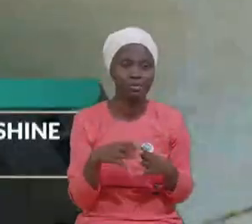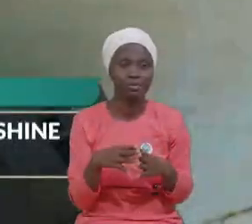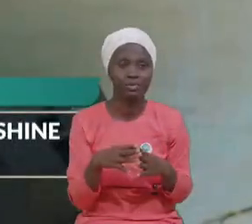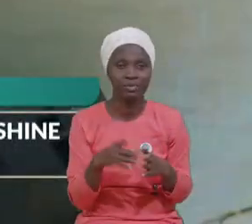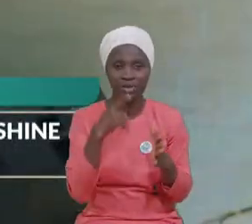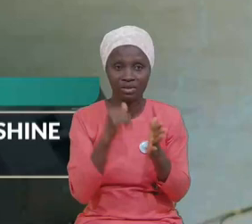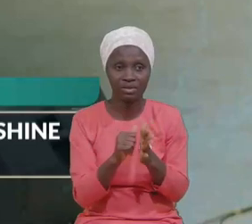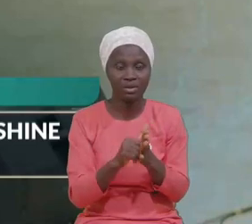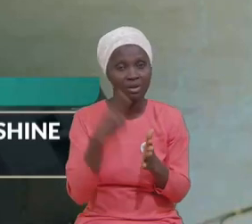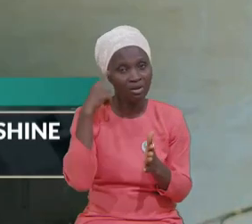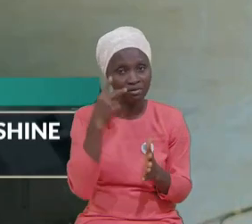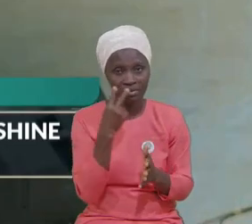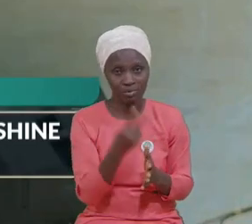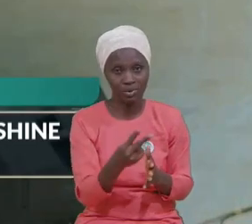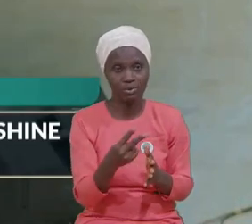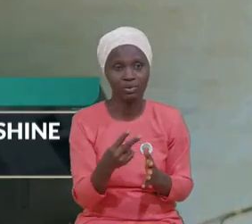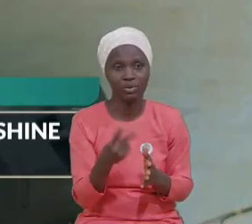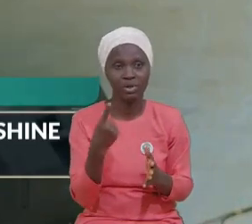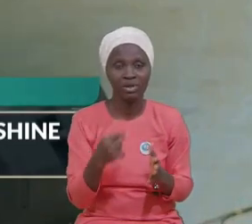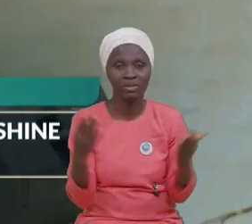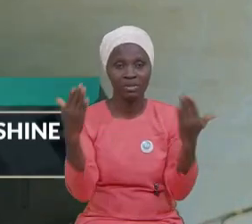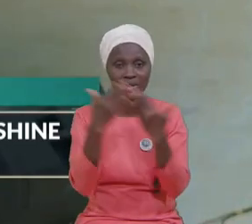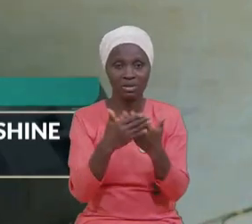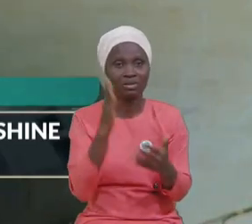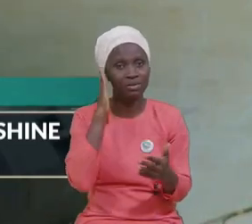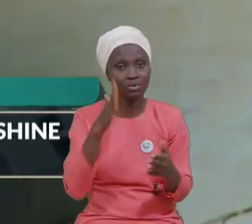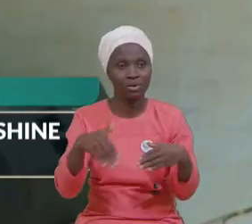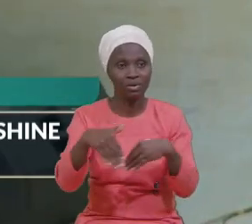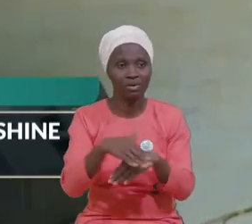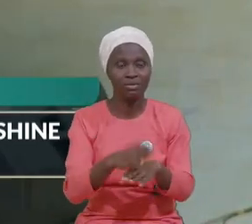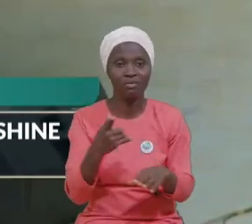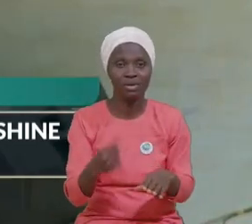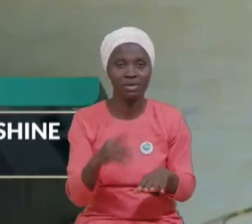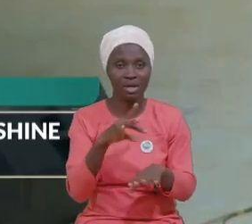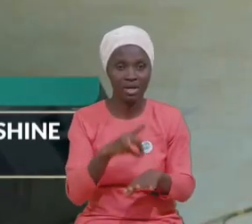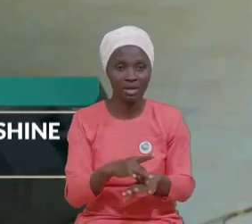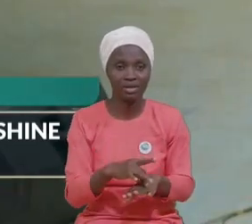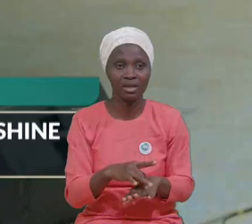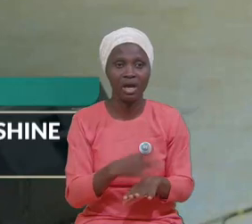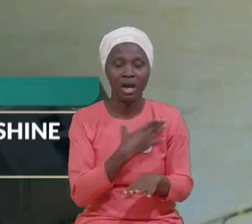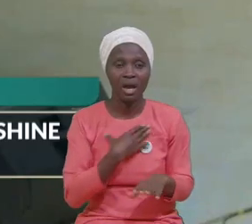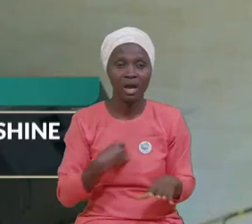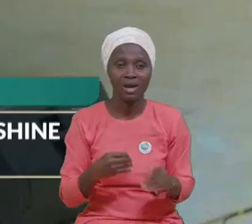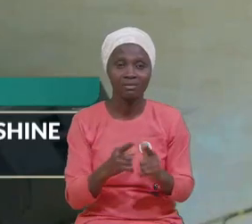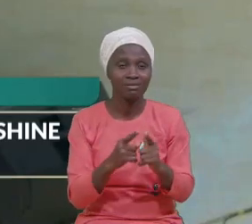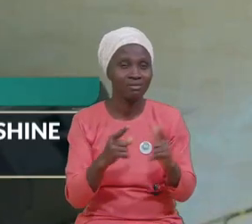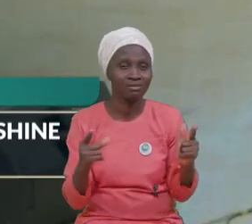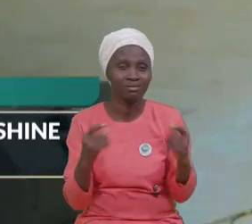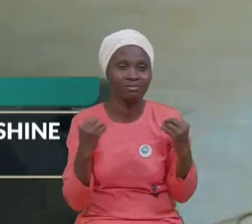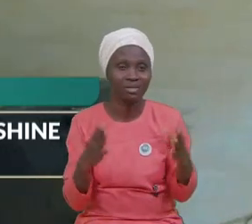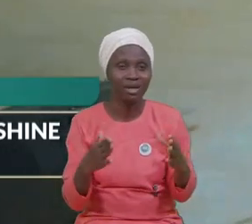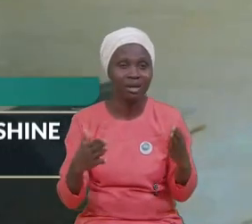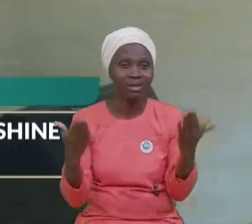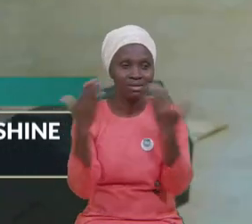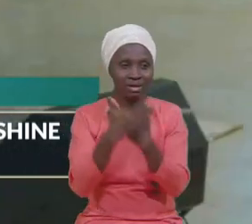2 dit, « Voici, les ténèbres couvrent la terre et l'obscurité les